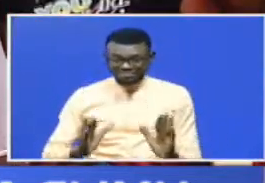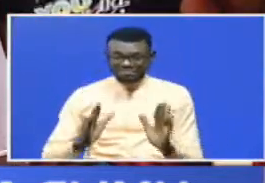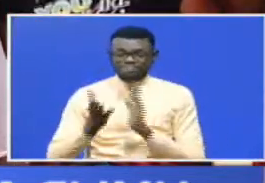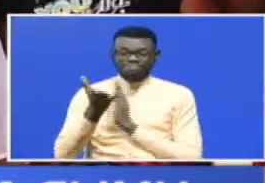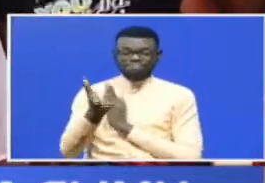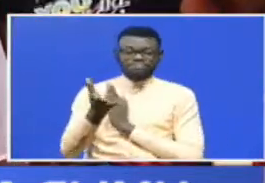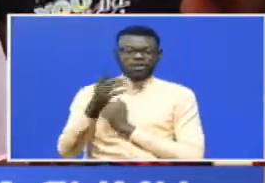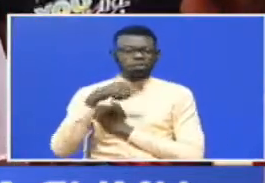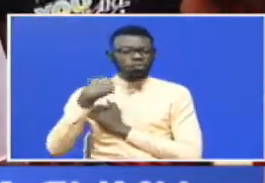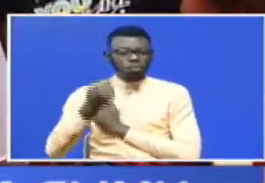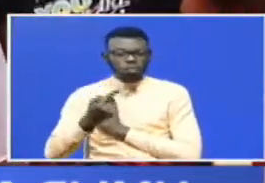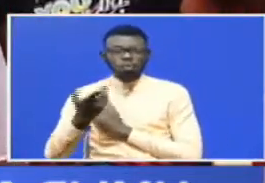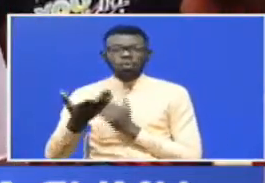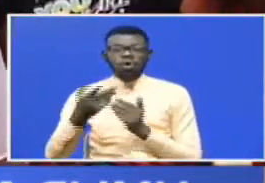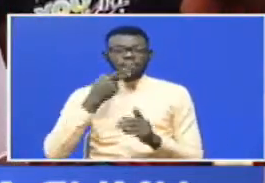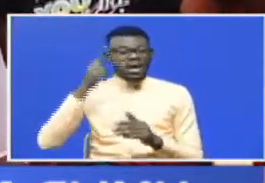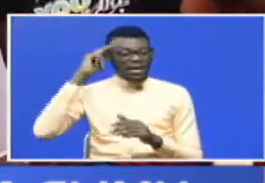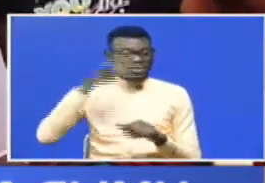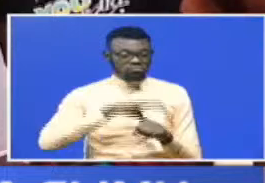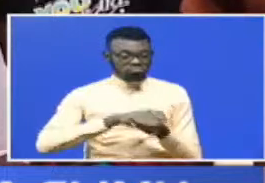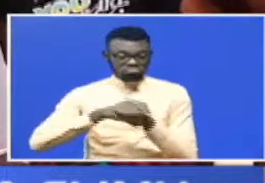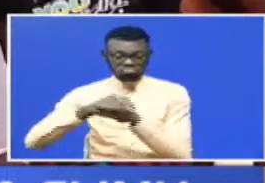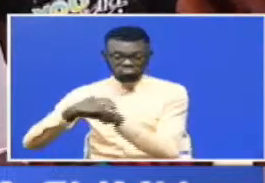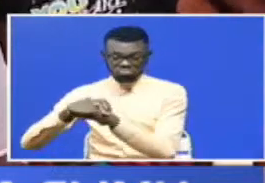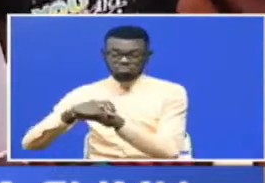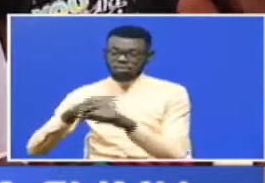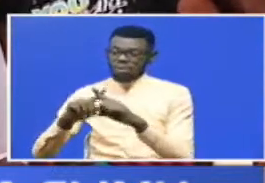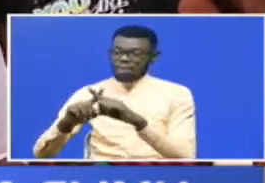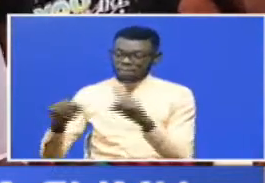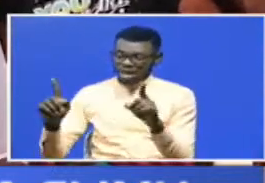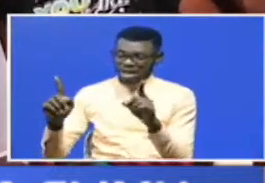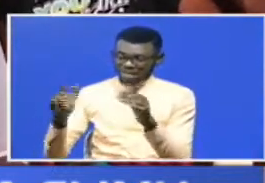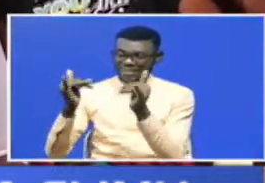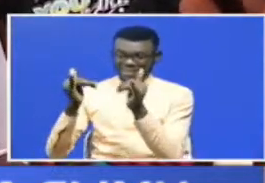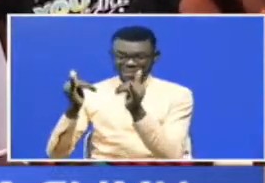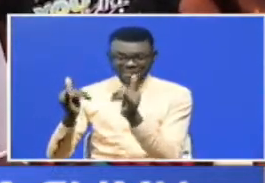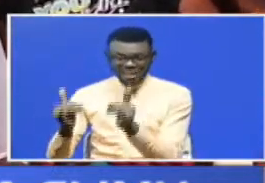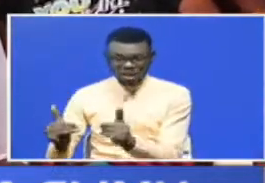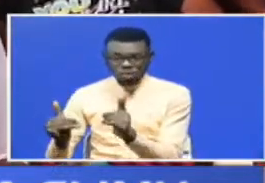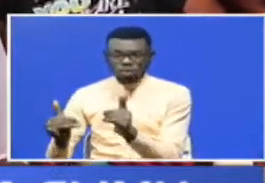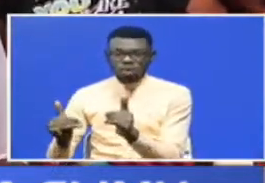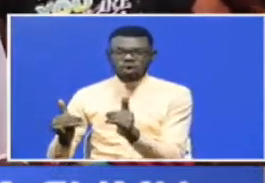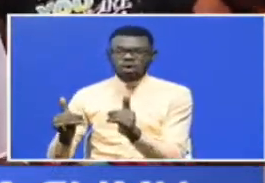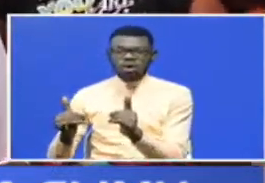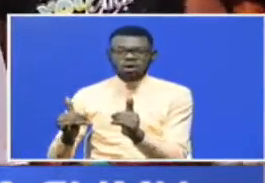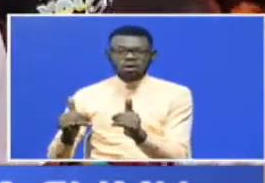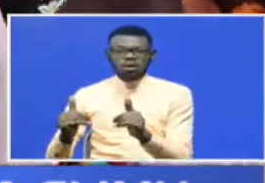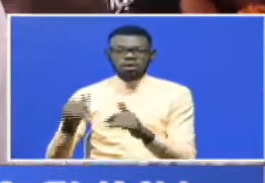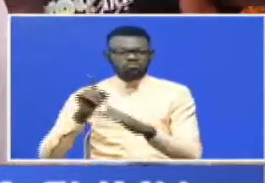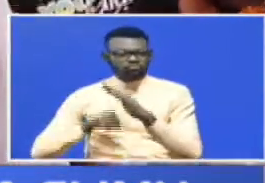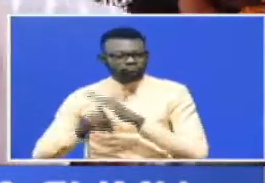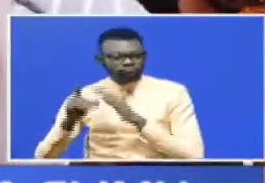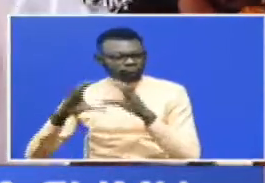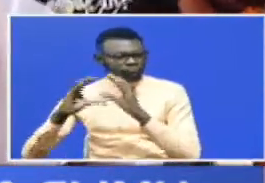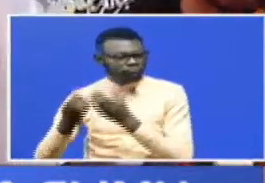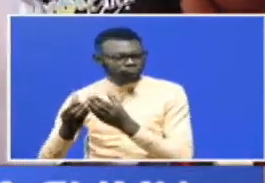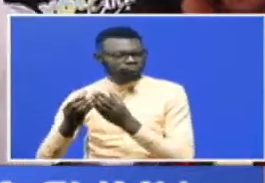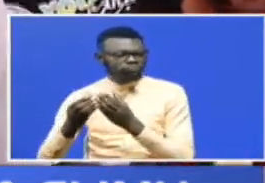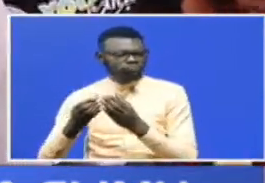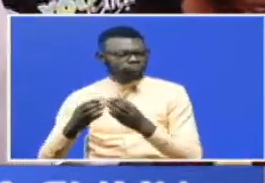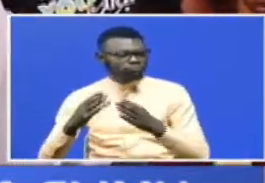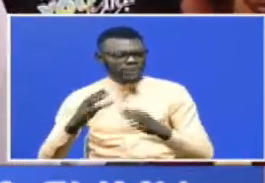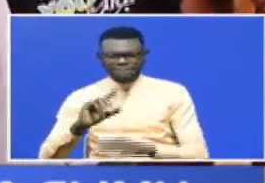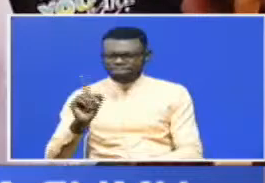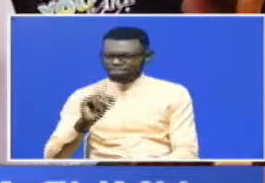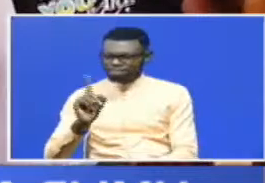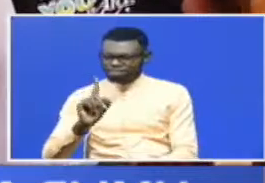mwanafunzi ambaye ameletwa hapa na mzazi mgeni katika hii shule aturuhusu waingie darasani